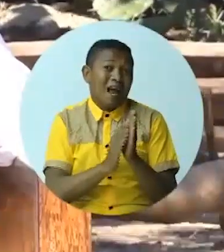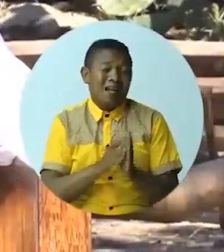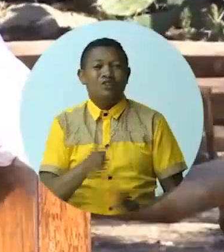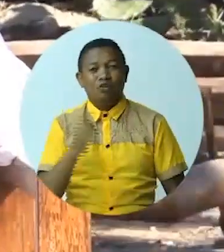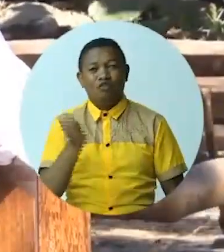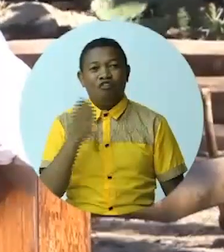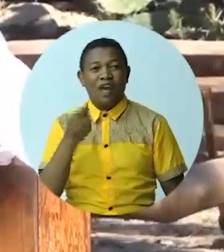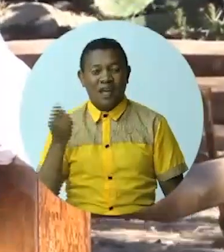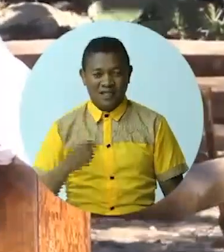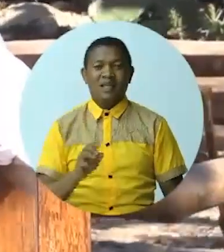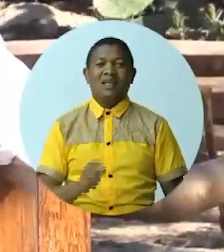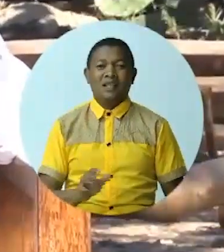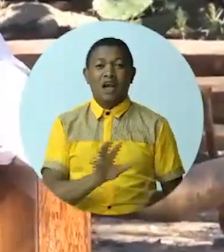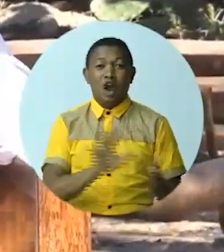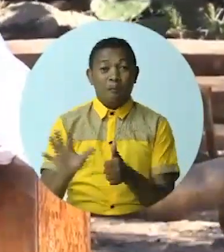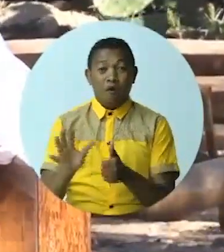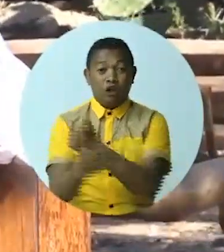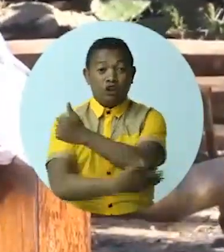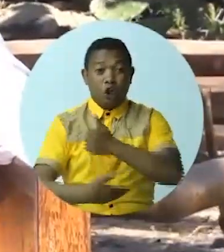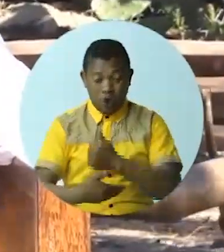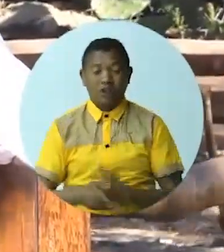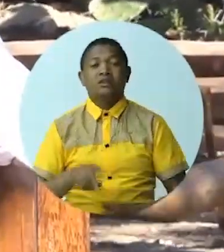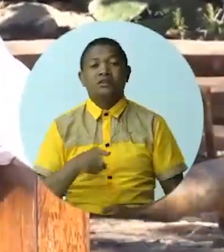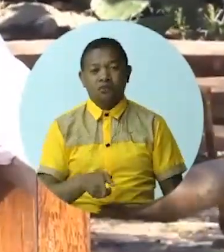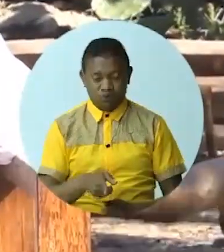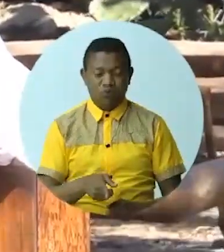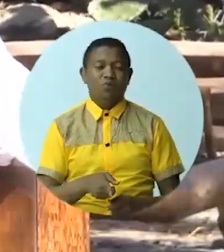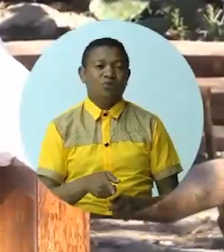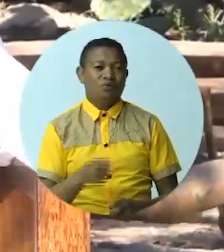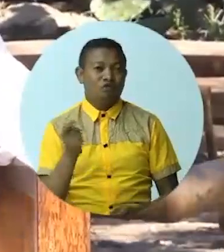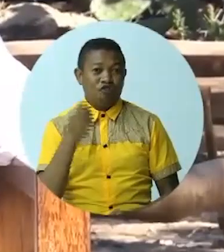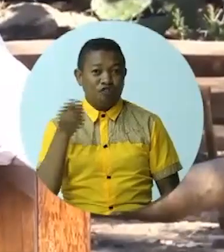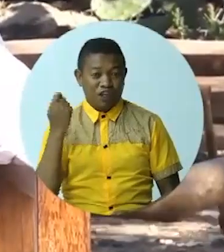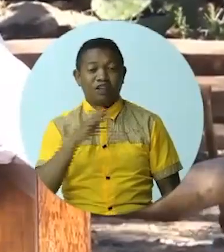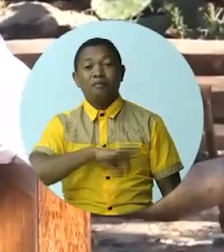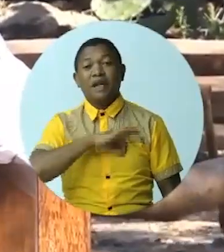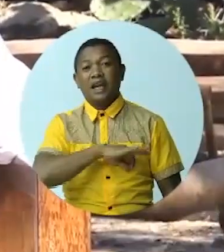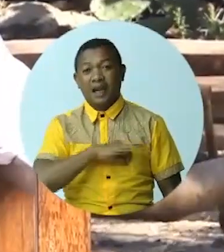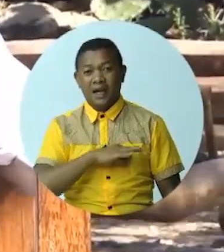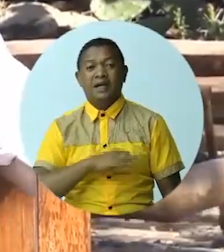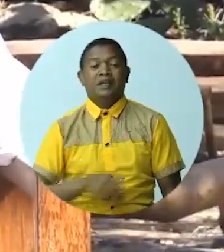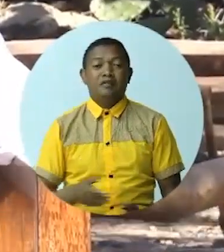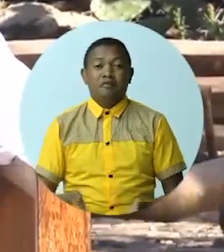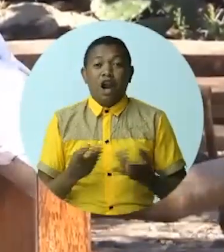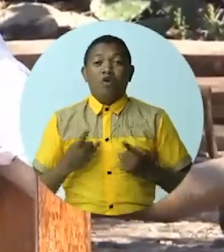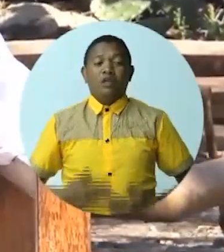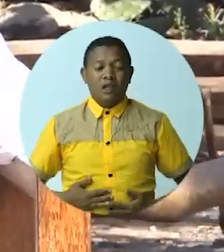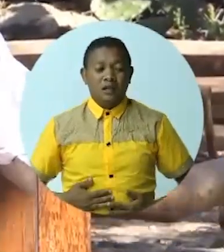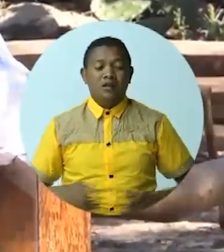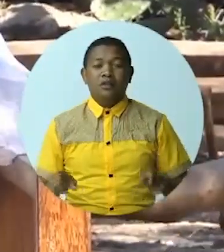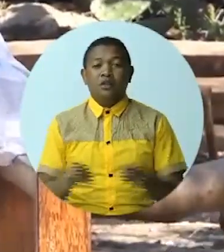fahaleovantena. Ny fanirisika dia ankalazaina ao anatin'ny